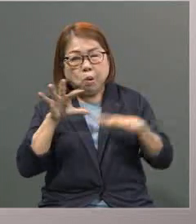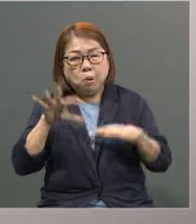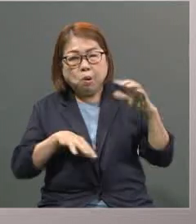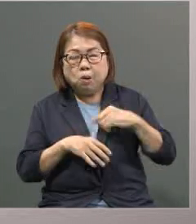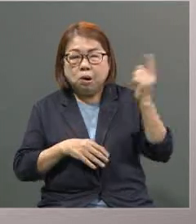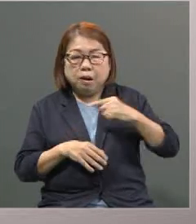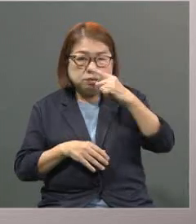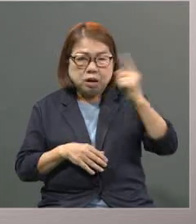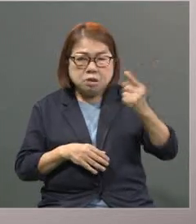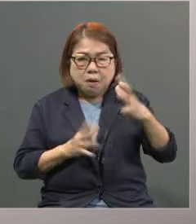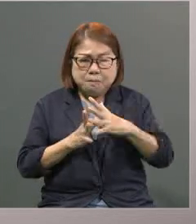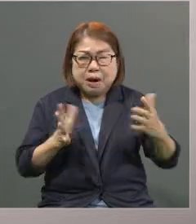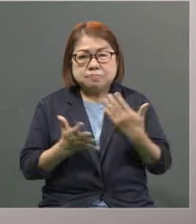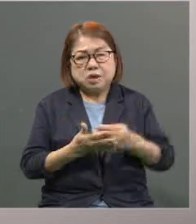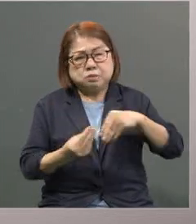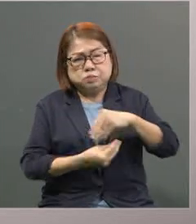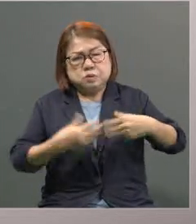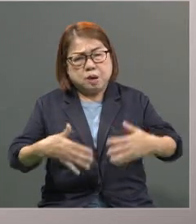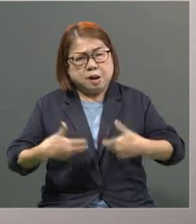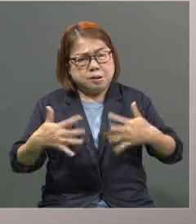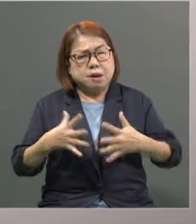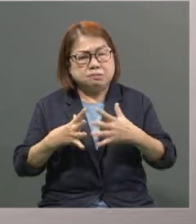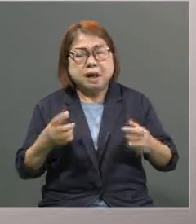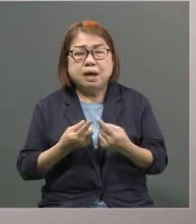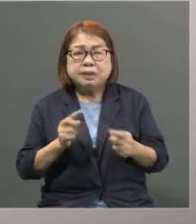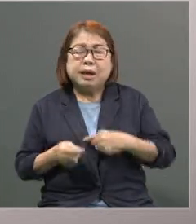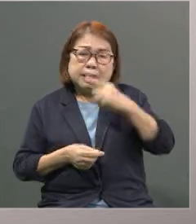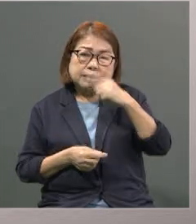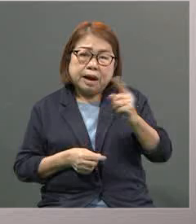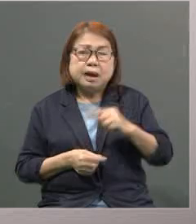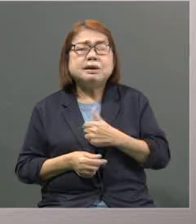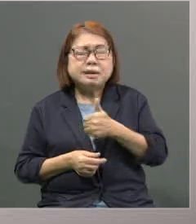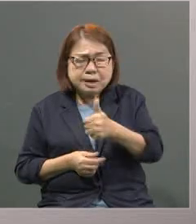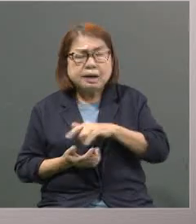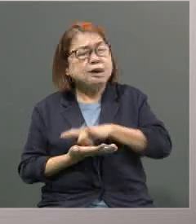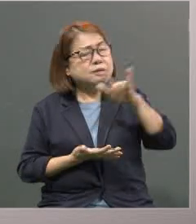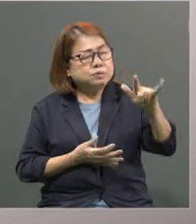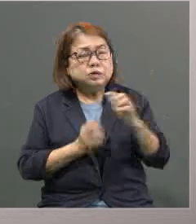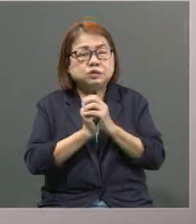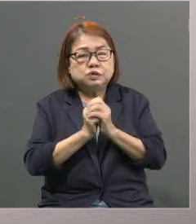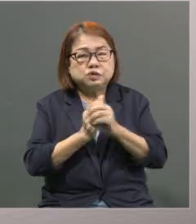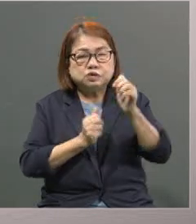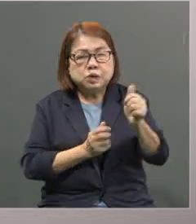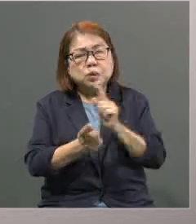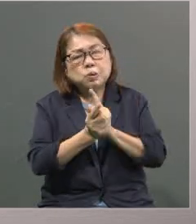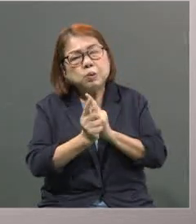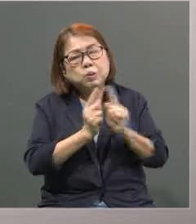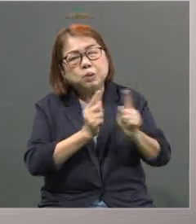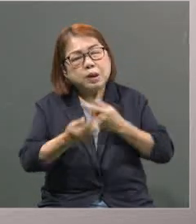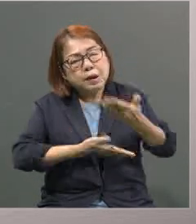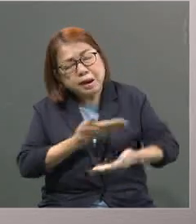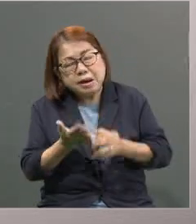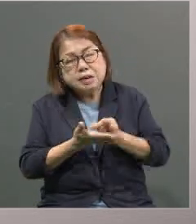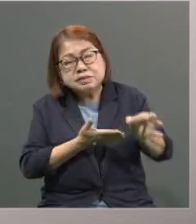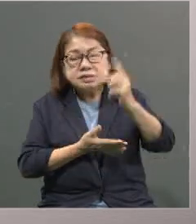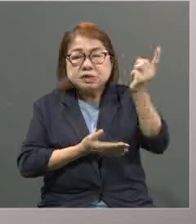ขึ้นอีกเยอะมากๆก็จะนำรายได้เข้ามาสู่ประเทศเราในขณะที่คนไทยเองก็สามารถเดินทางไปประเทศจีนได้ไปติดต่อธุรกิจไปเที่ยวอะไรก็ตาม